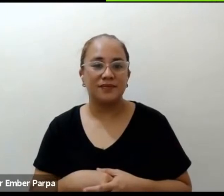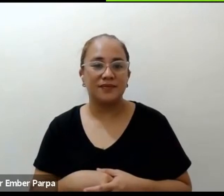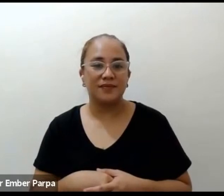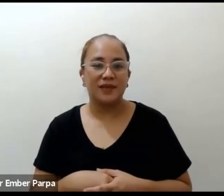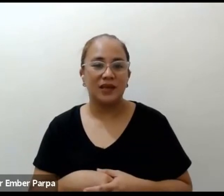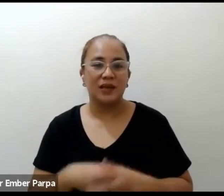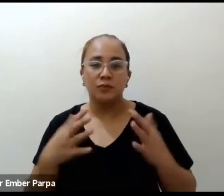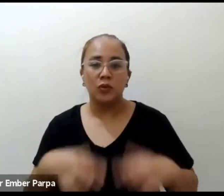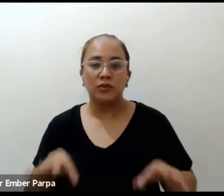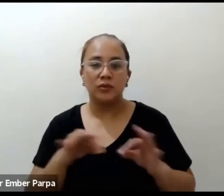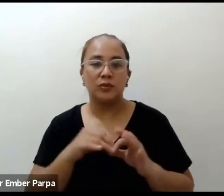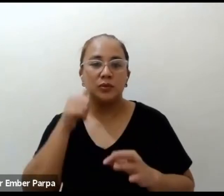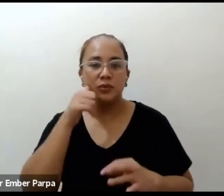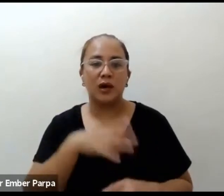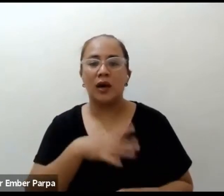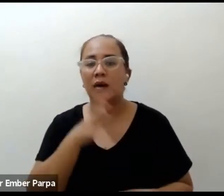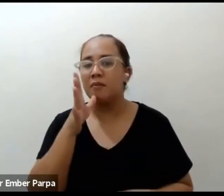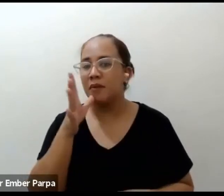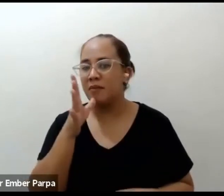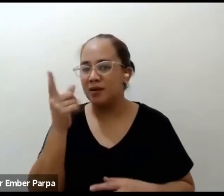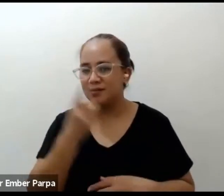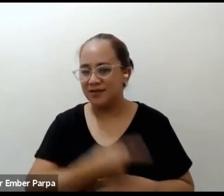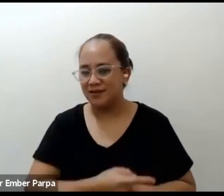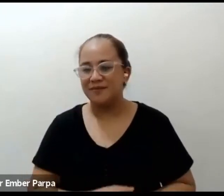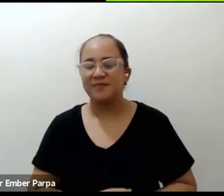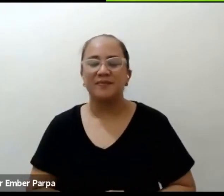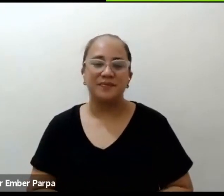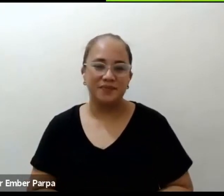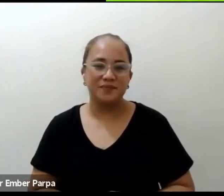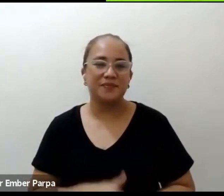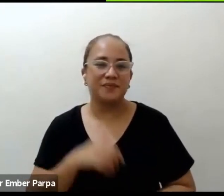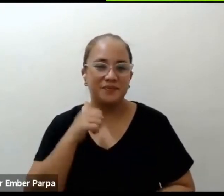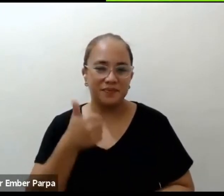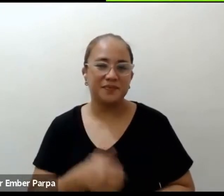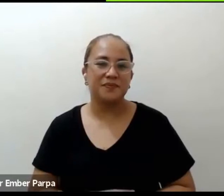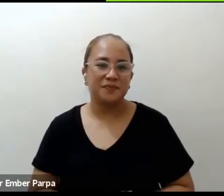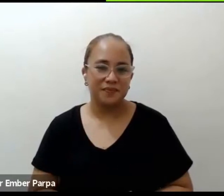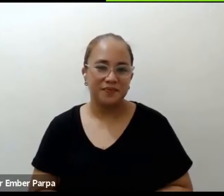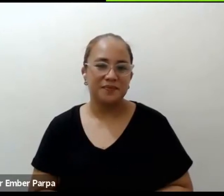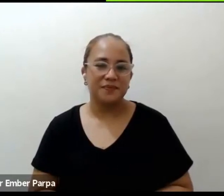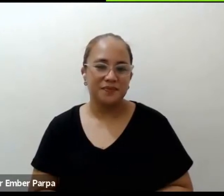para sa kababaihan? Mother's Day. So,